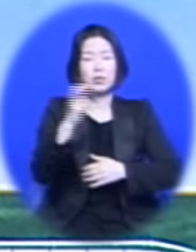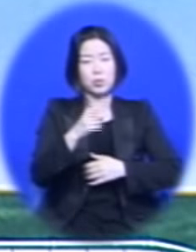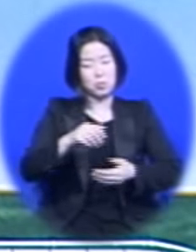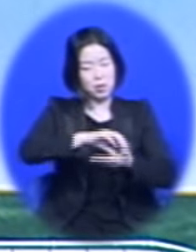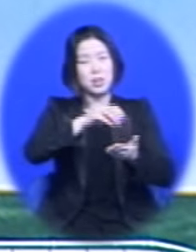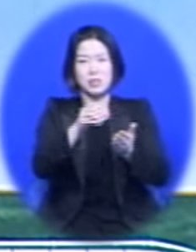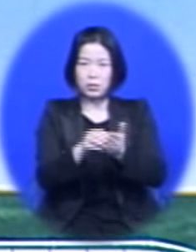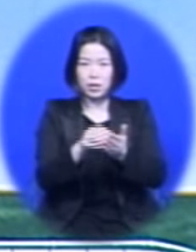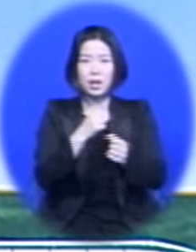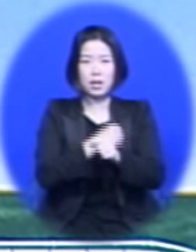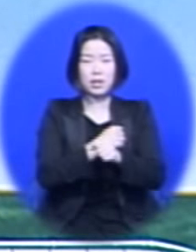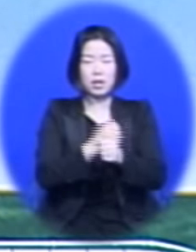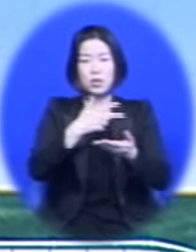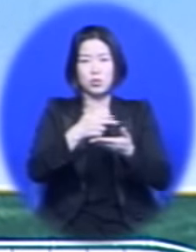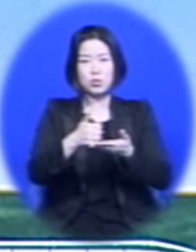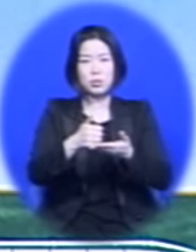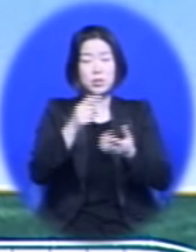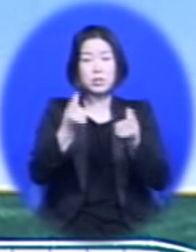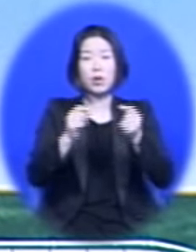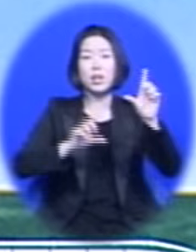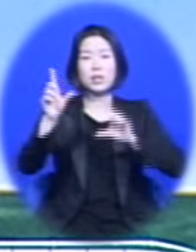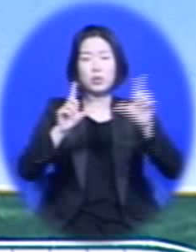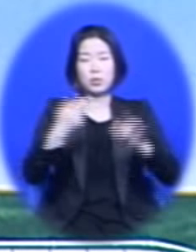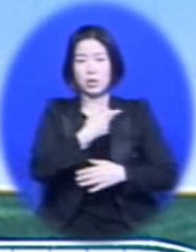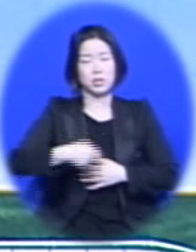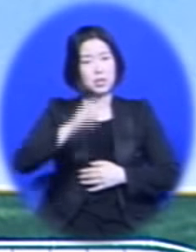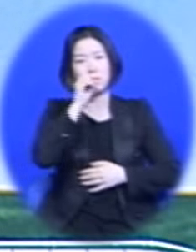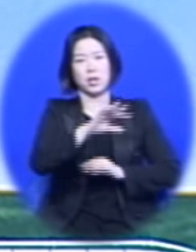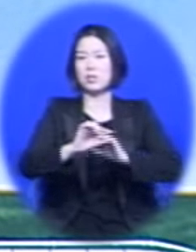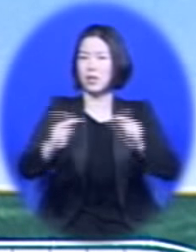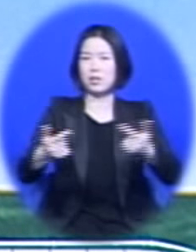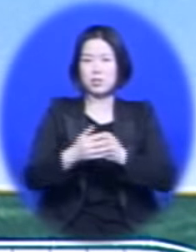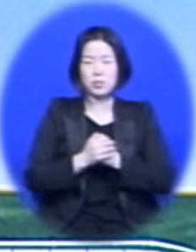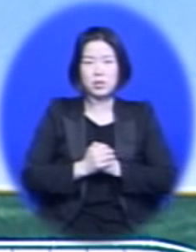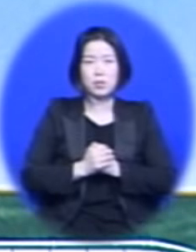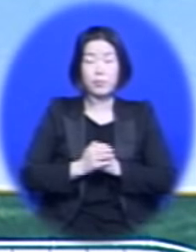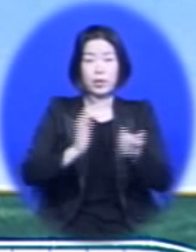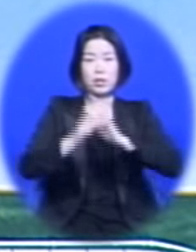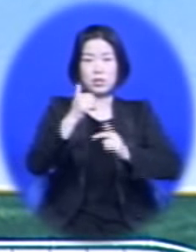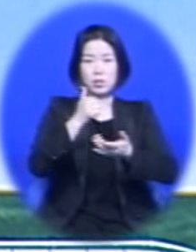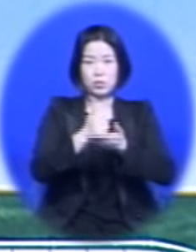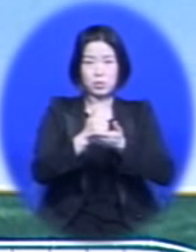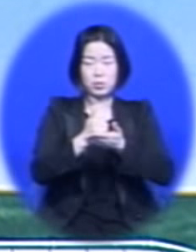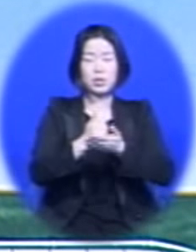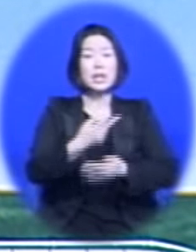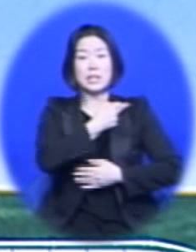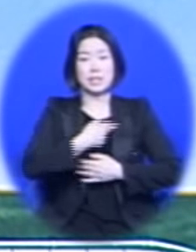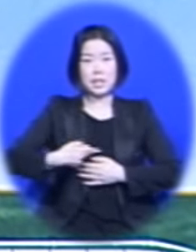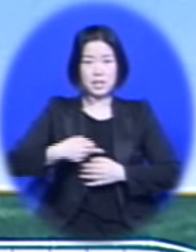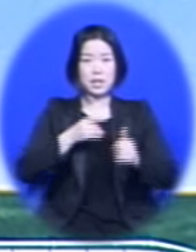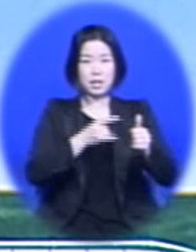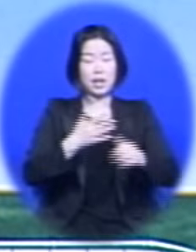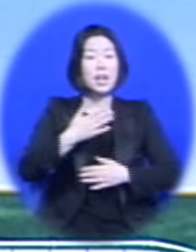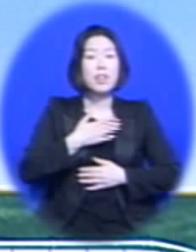적당하게, 주님은 그런 태도로 제자들에게 말씀하지 않으셨어요. 예수님은 제자들에게 이제부터 내